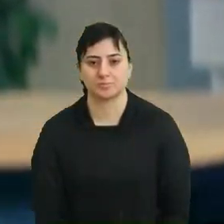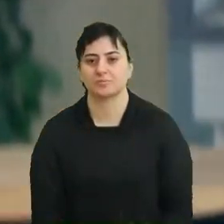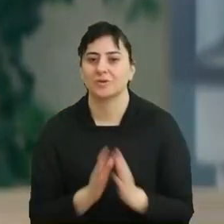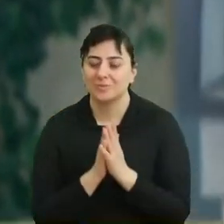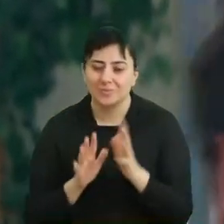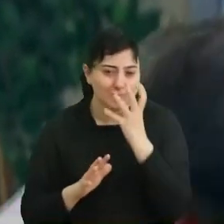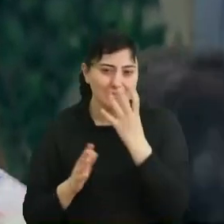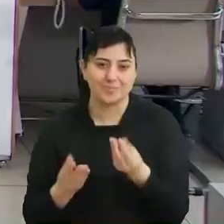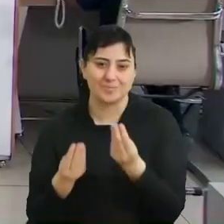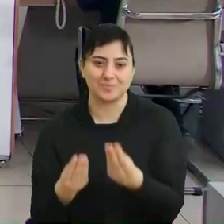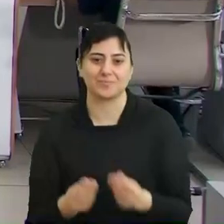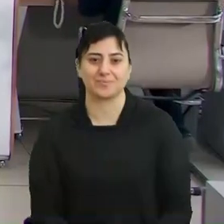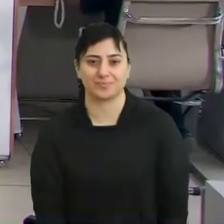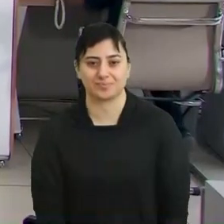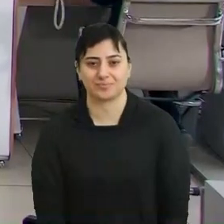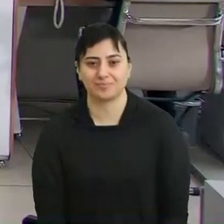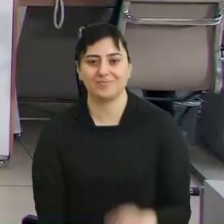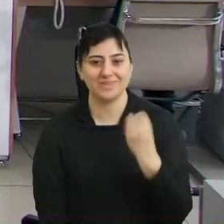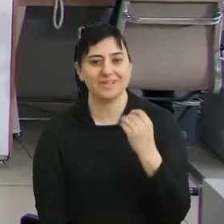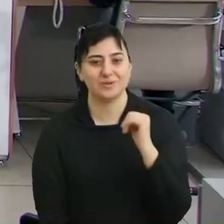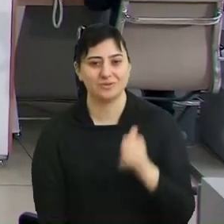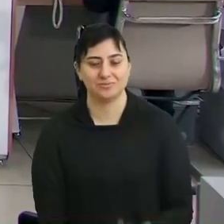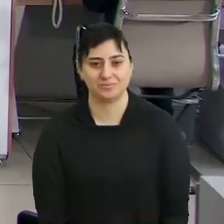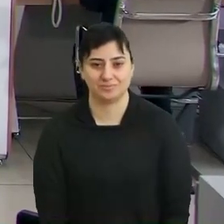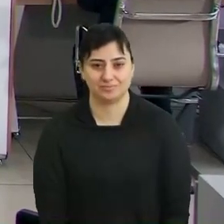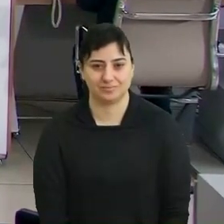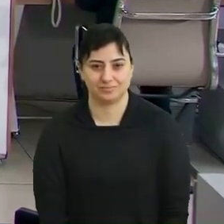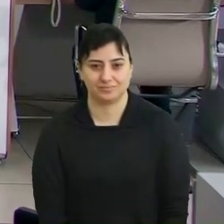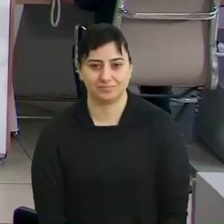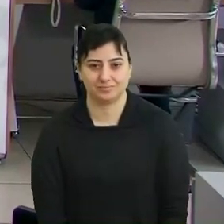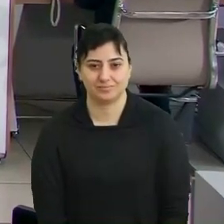Kusura bakmayın, beklettim. Buyurun efendim. İyi günler.